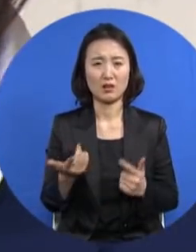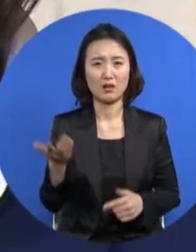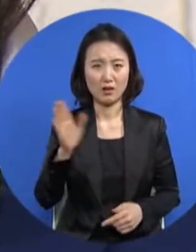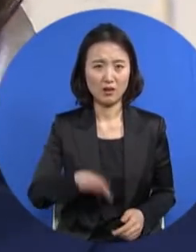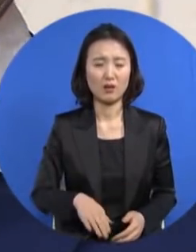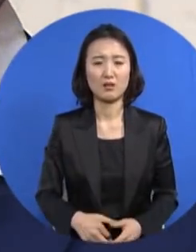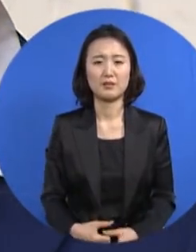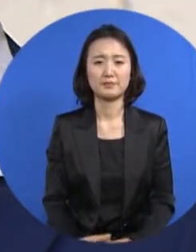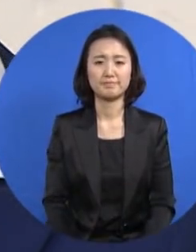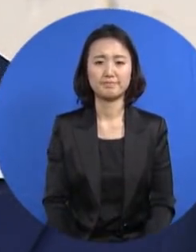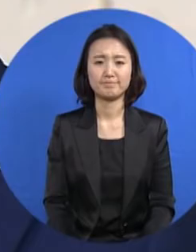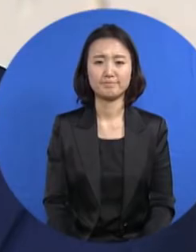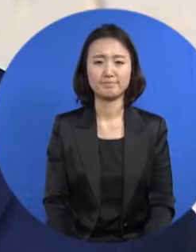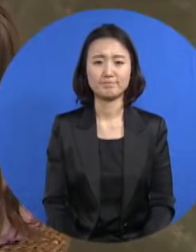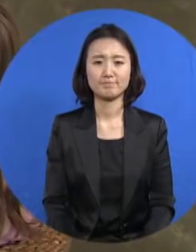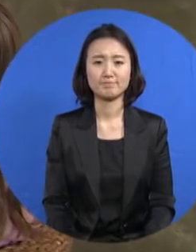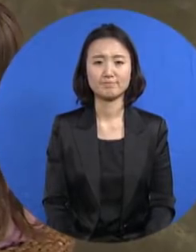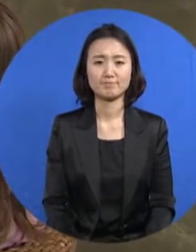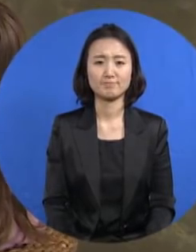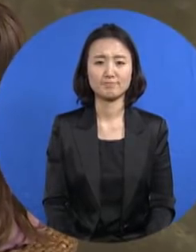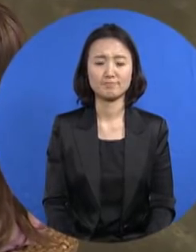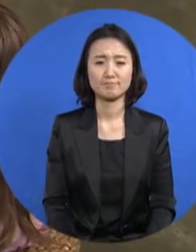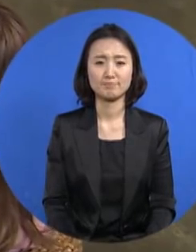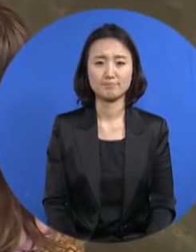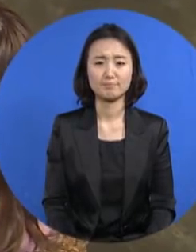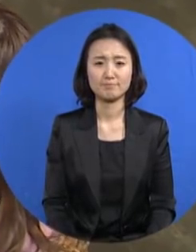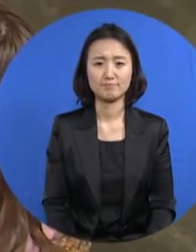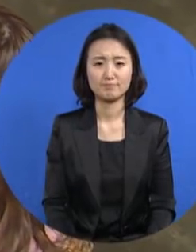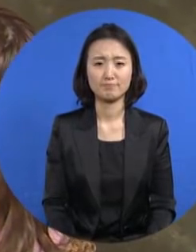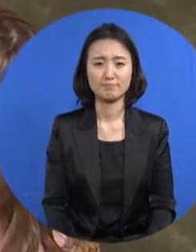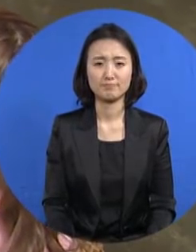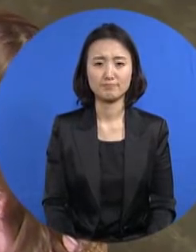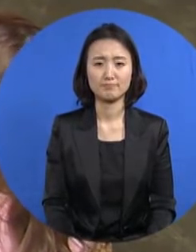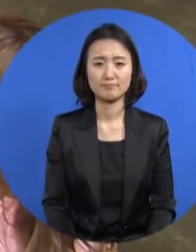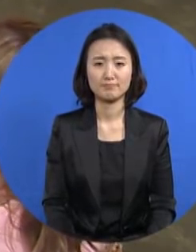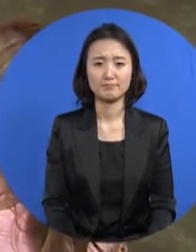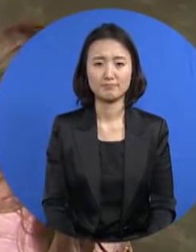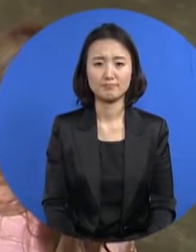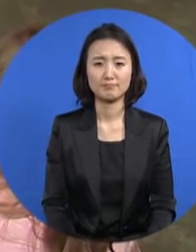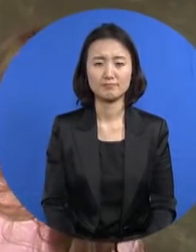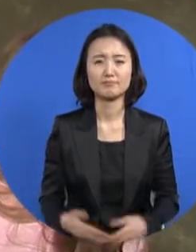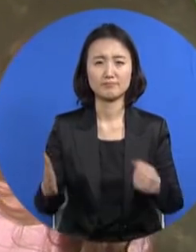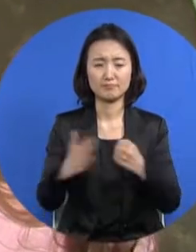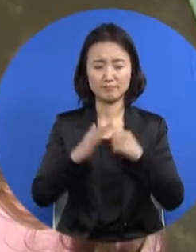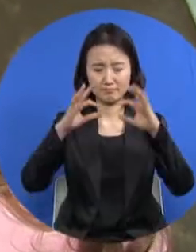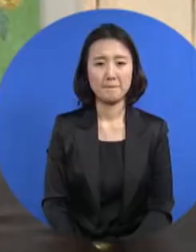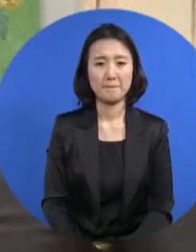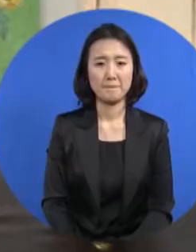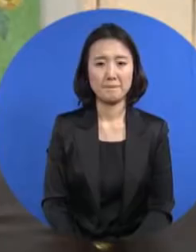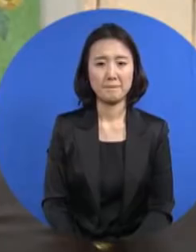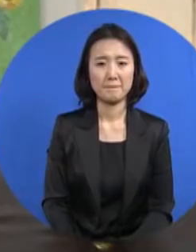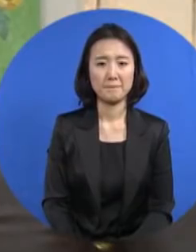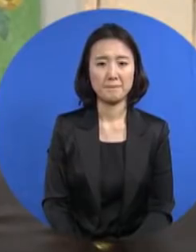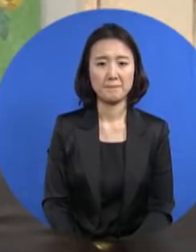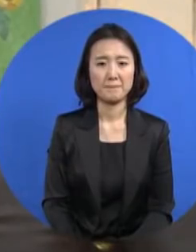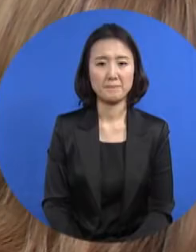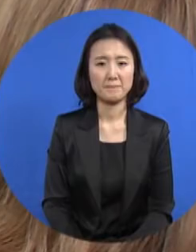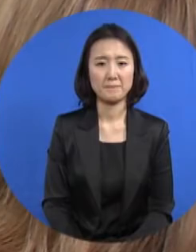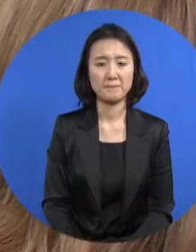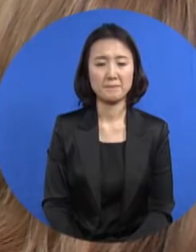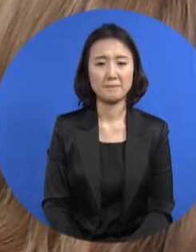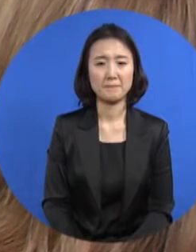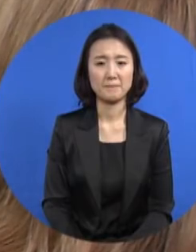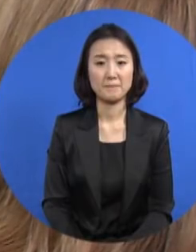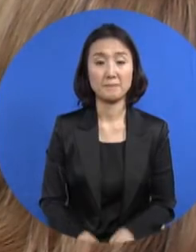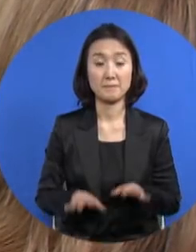그런 모습이 보였는데요. 그래서 제가 너무 한심하고 힘들었어요. 그리고 제가 오늘